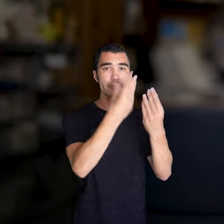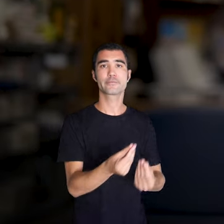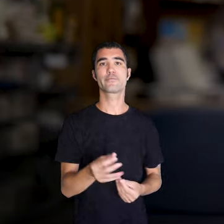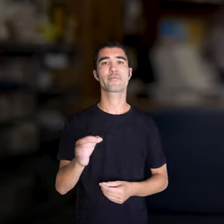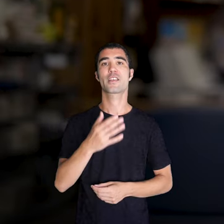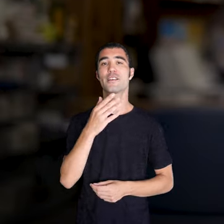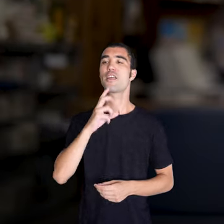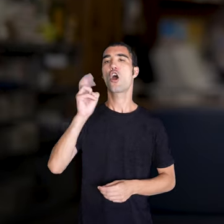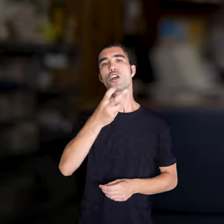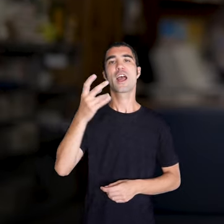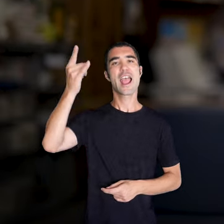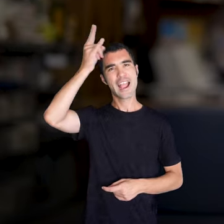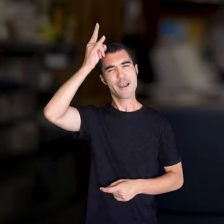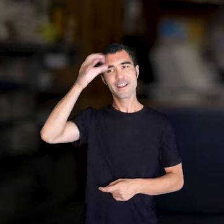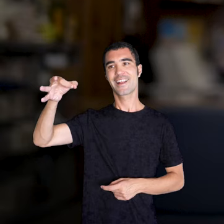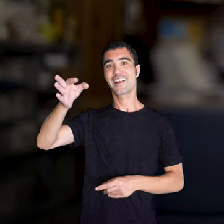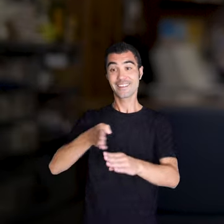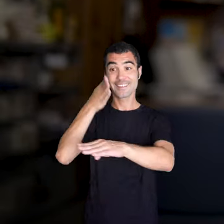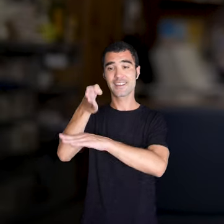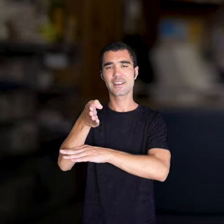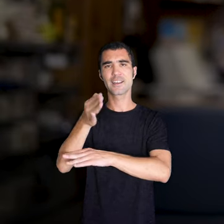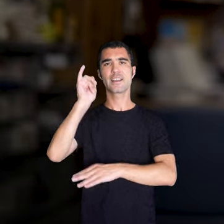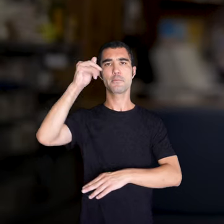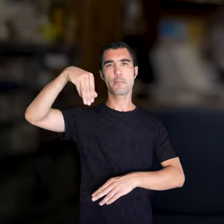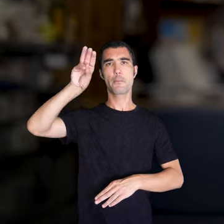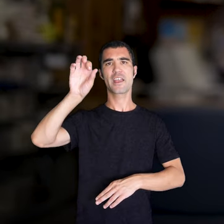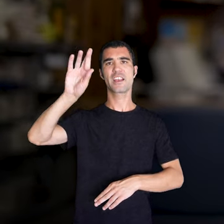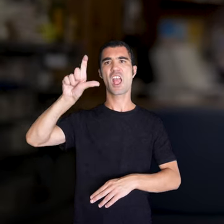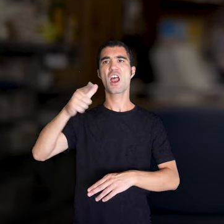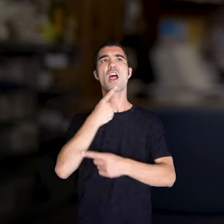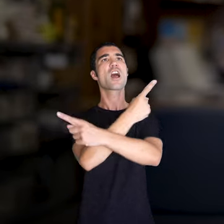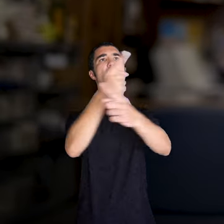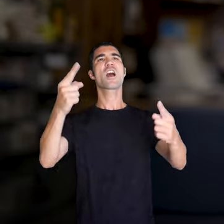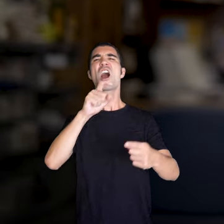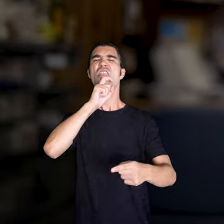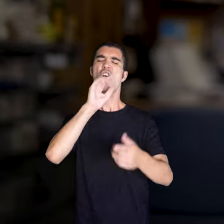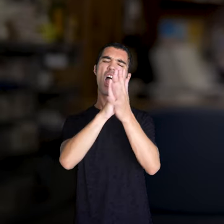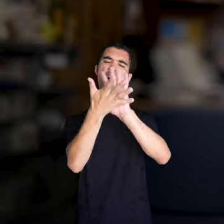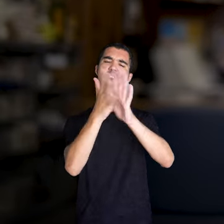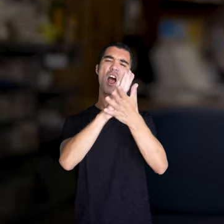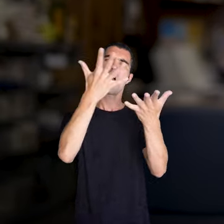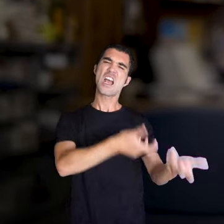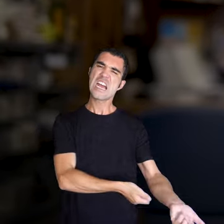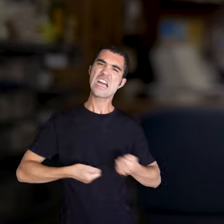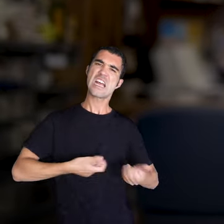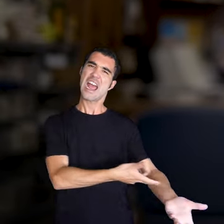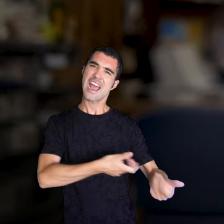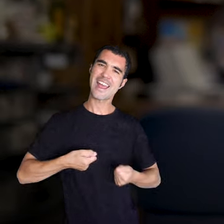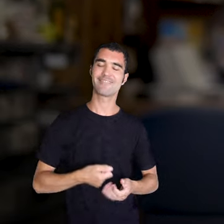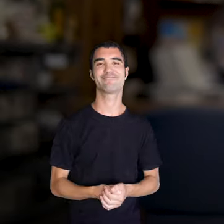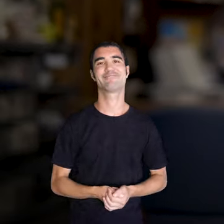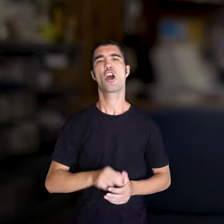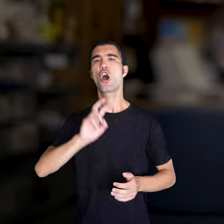vas a Cabrera i passes per l'Imperial. Digues que tens les mans que em fan mal d'estirar la llampuguera. M'entens? I després n'hi havia un altre